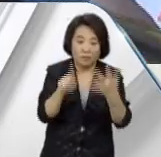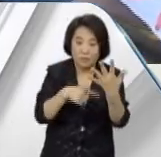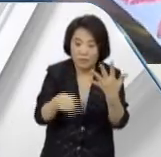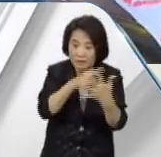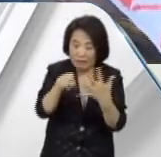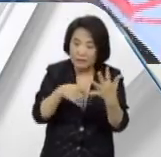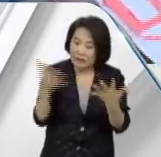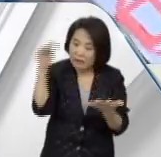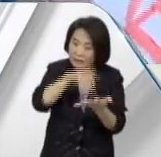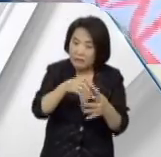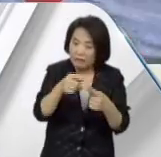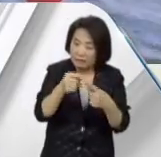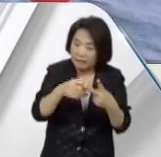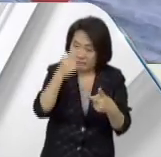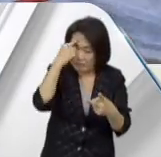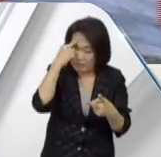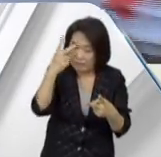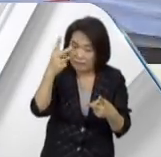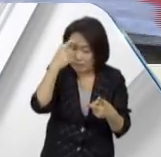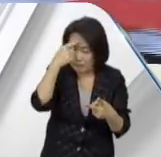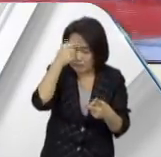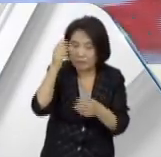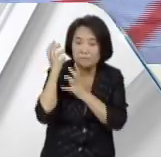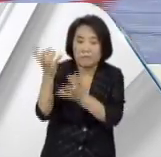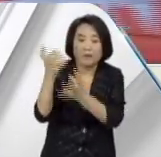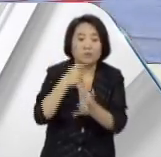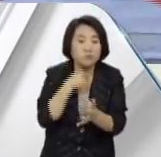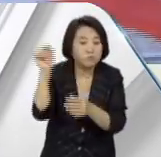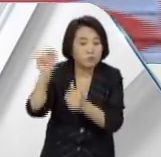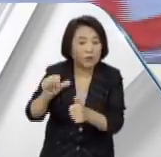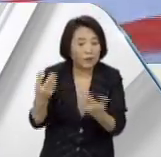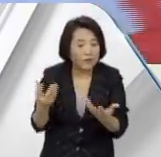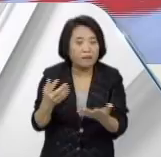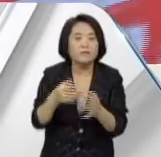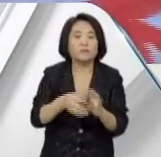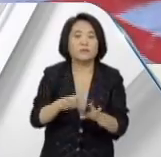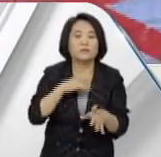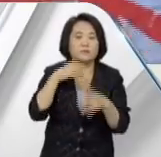名完成为主，不过强调还没继续发起行动来监督新政府的做法，